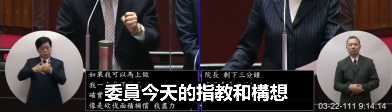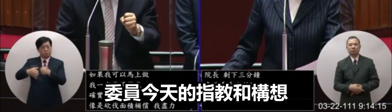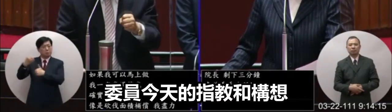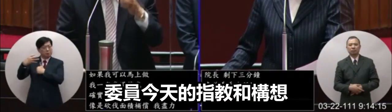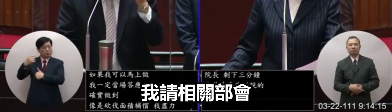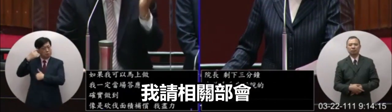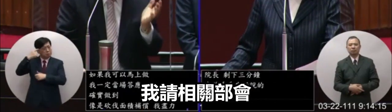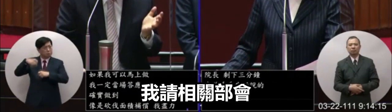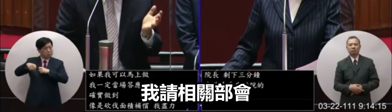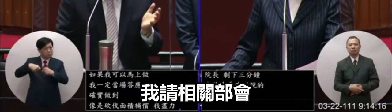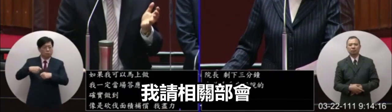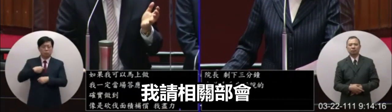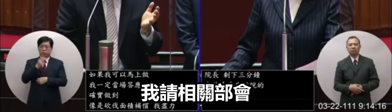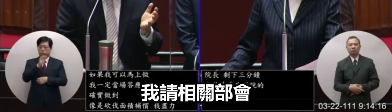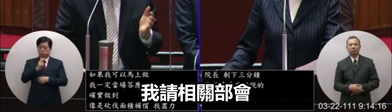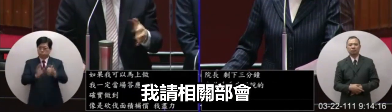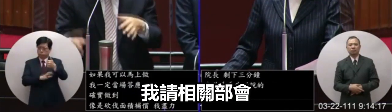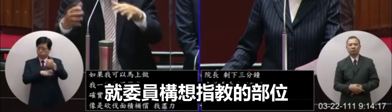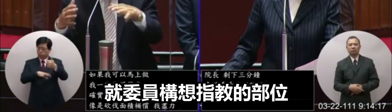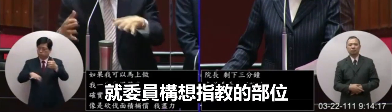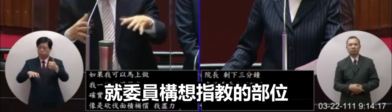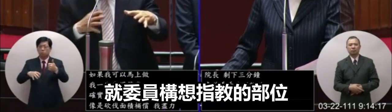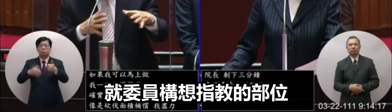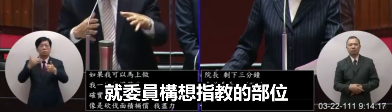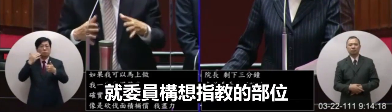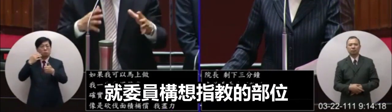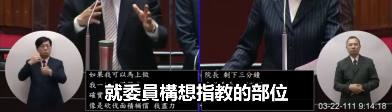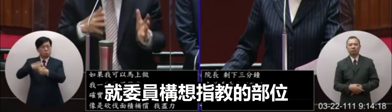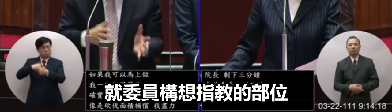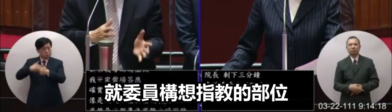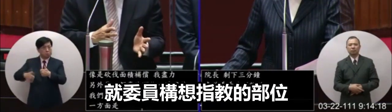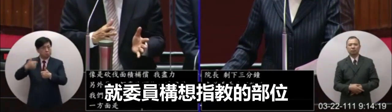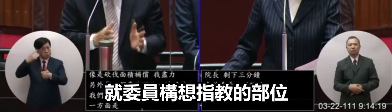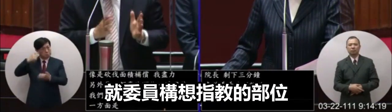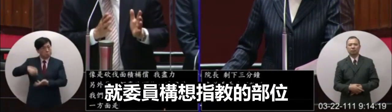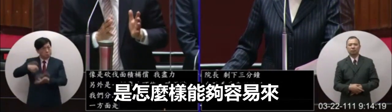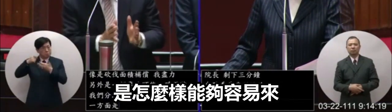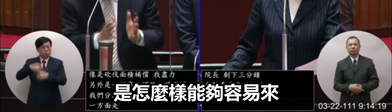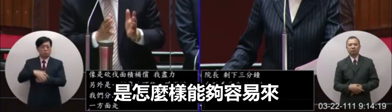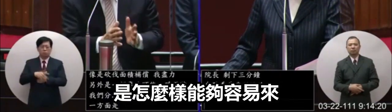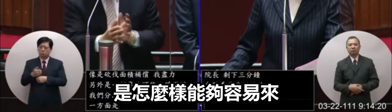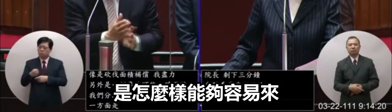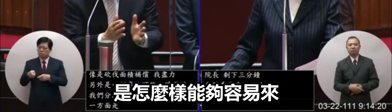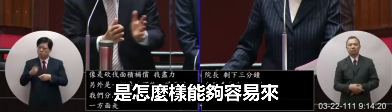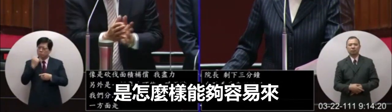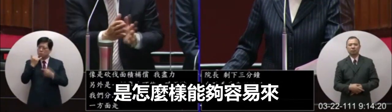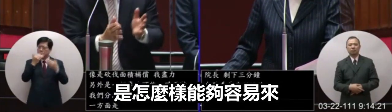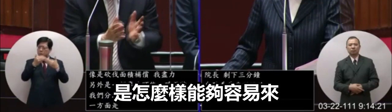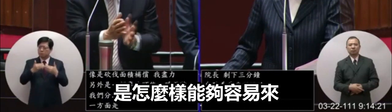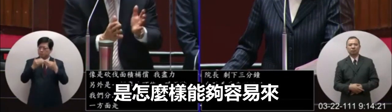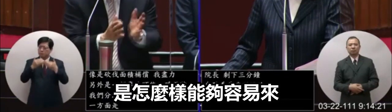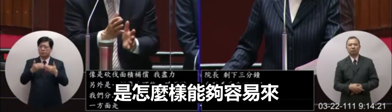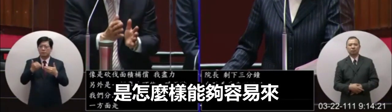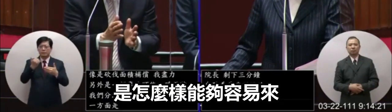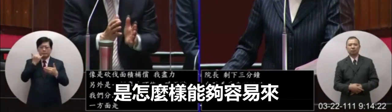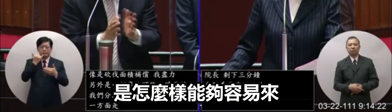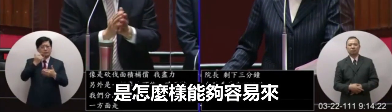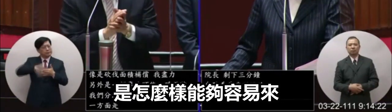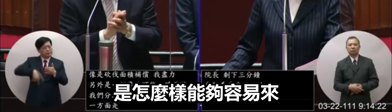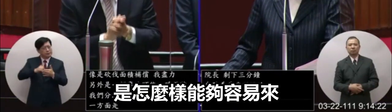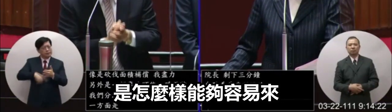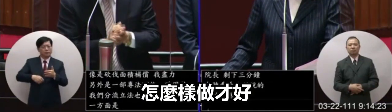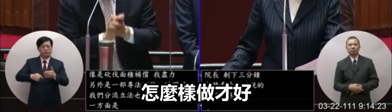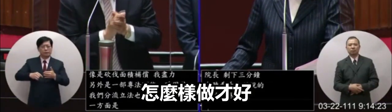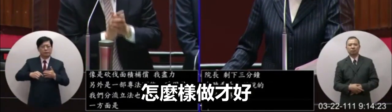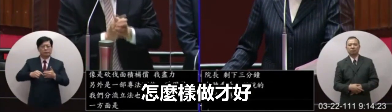和构想，我请相关部会就委员这个构想指教的部分是怎么样能够容易